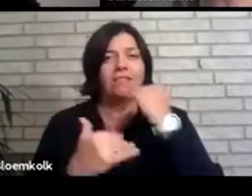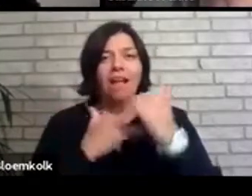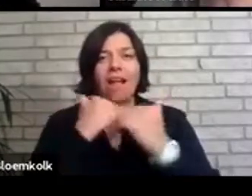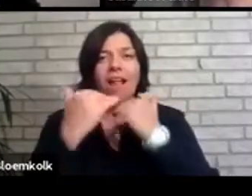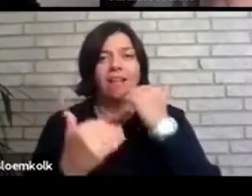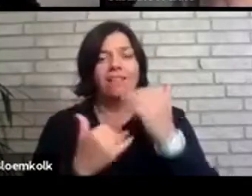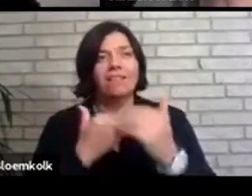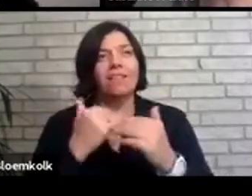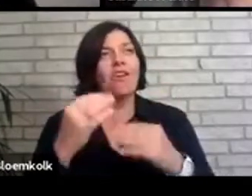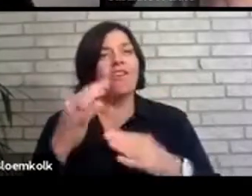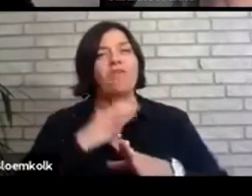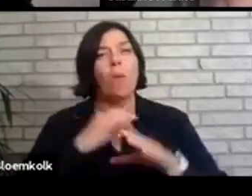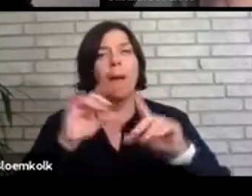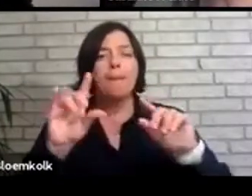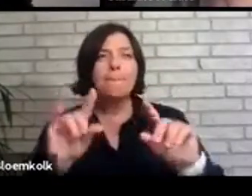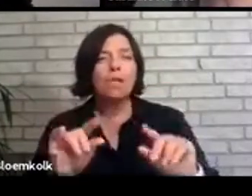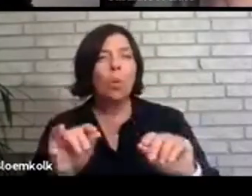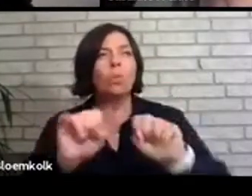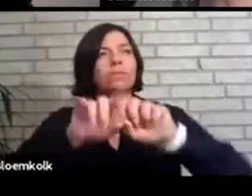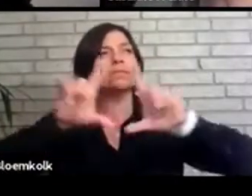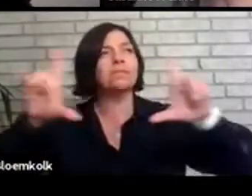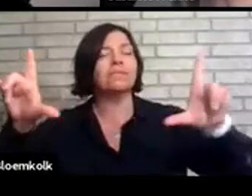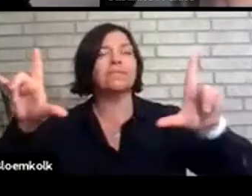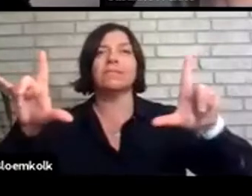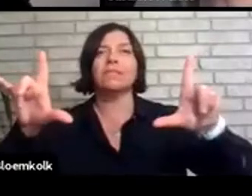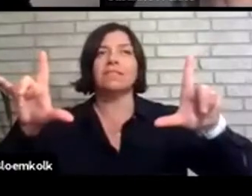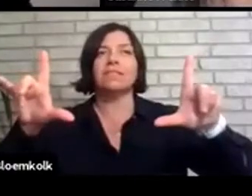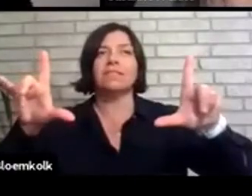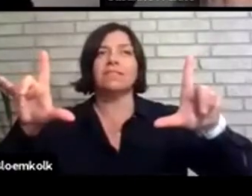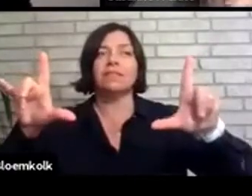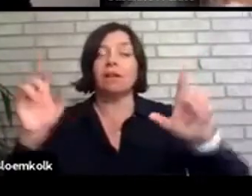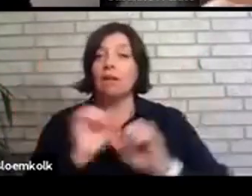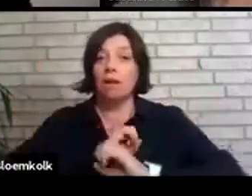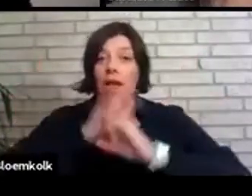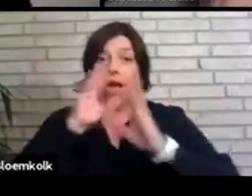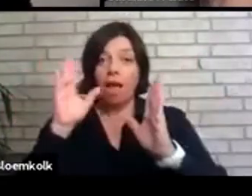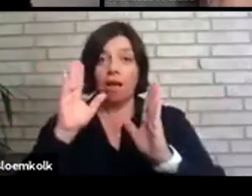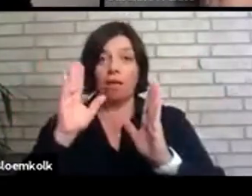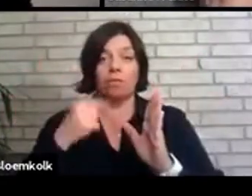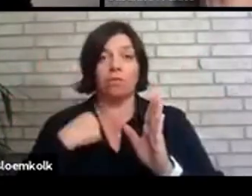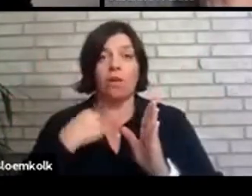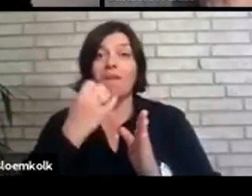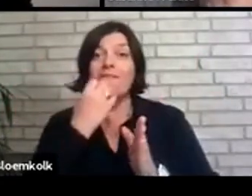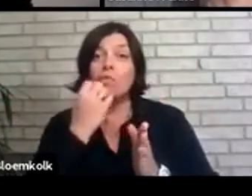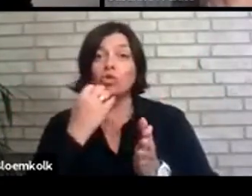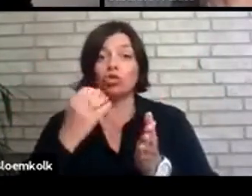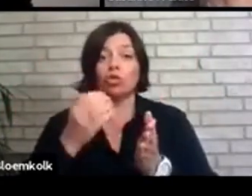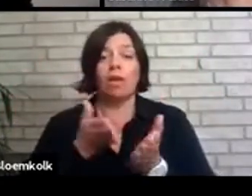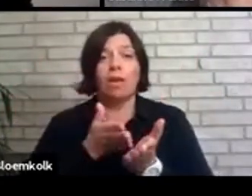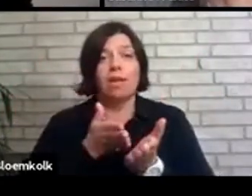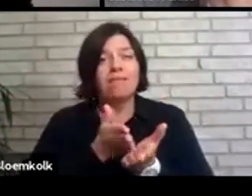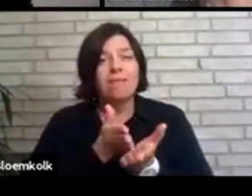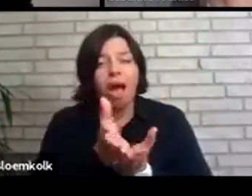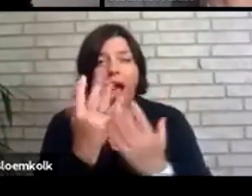zentrale Triebfeder der eingeforderten Nachhaltigkeit, der Gemeinwohlorientierung